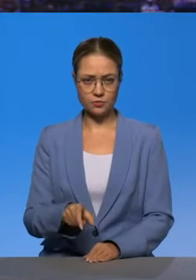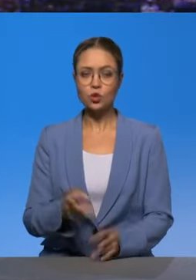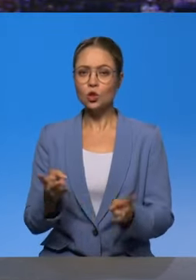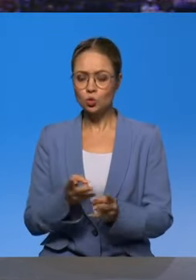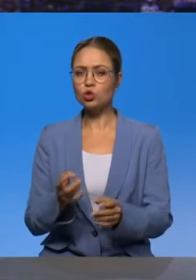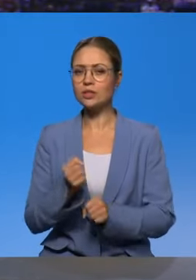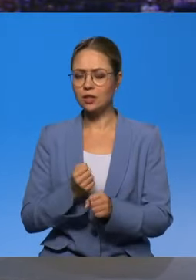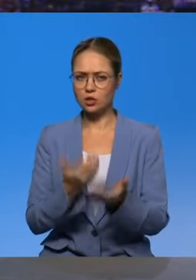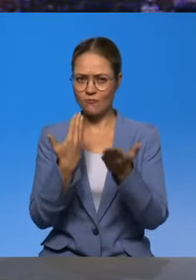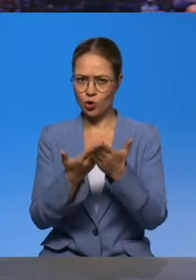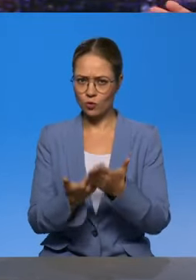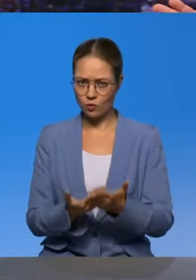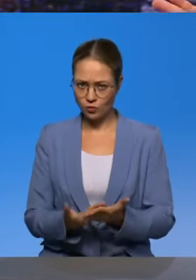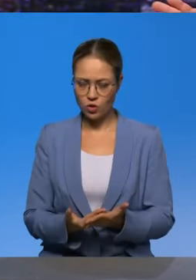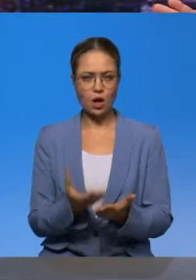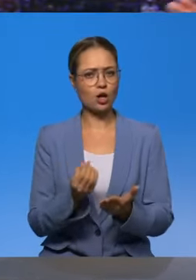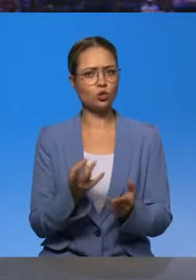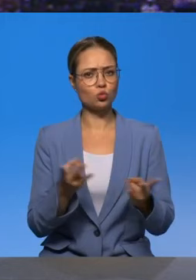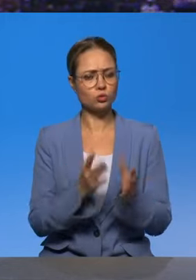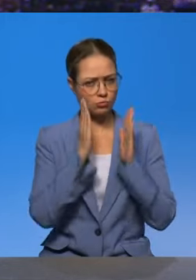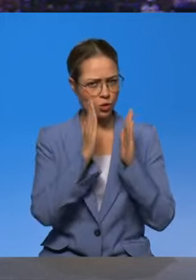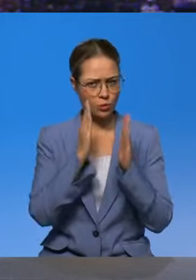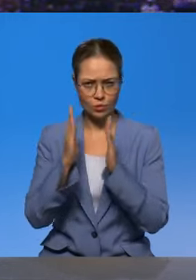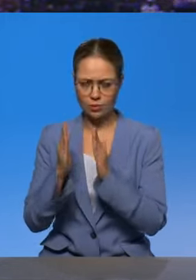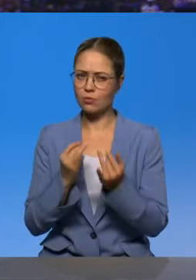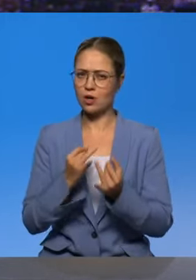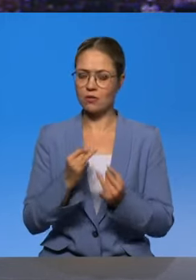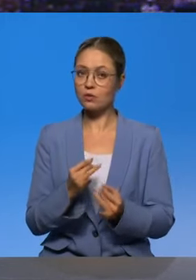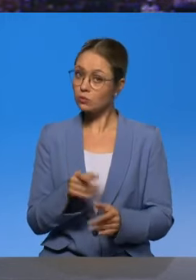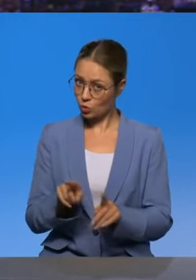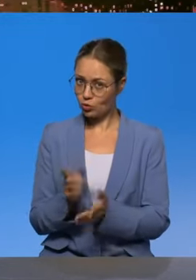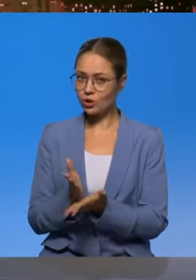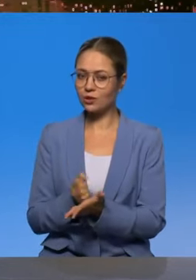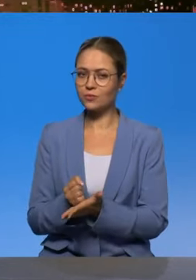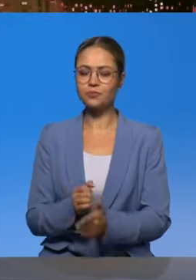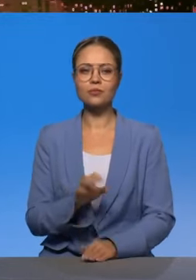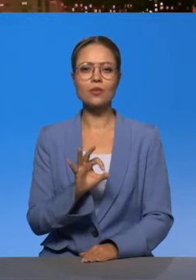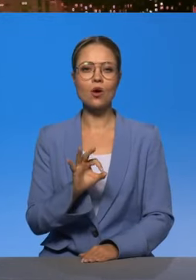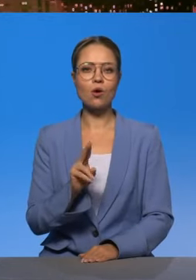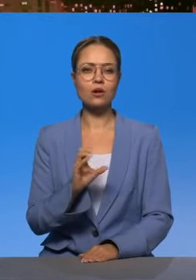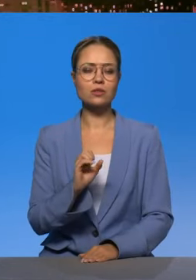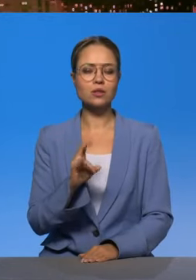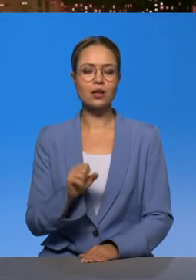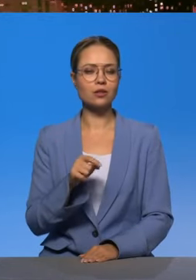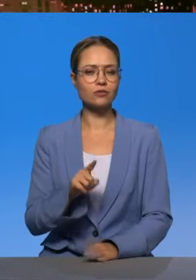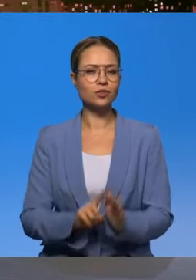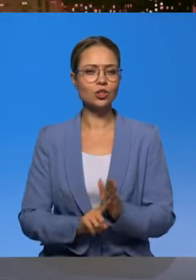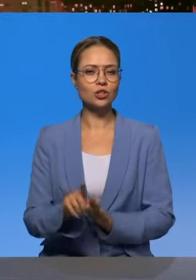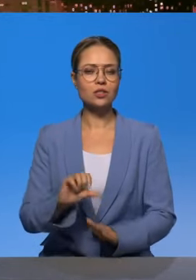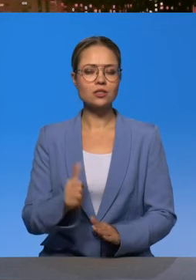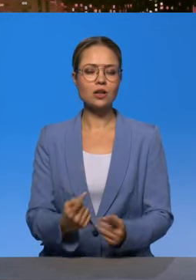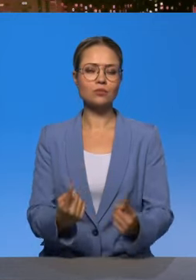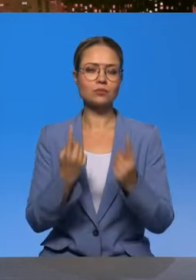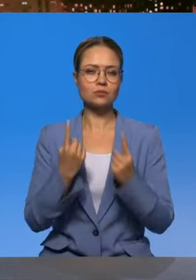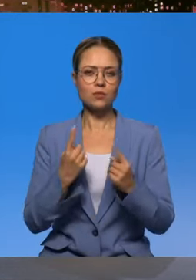это, вот это, вот это, ему еще и с каждым поговорить. У него тоже есть ресурсы, Алексей. Оксана, вы затронули самую большую дискуссионную проблему,